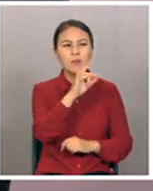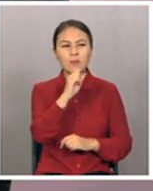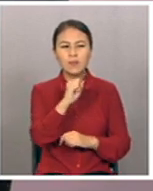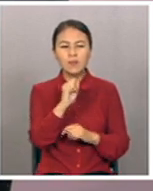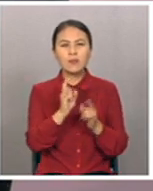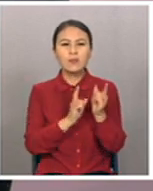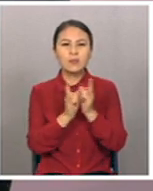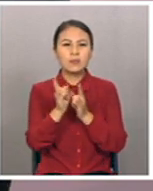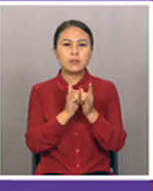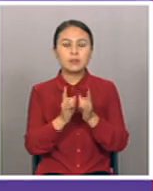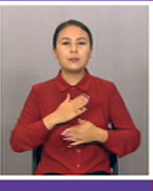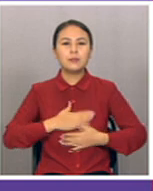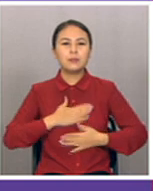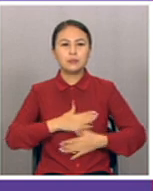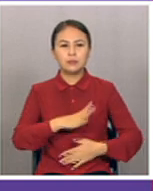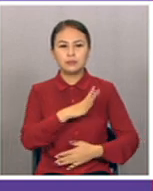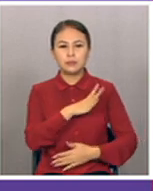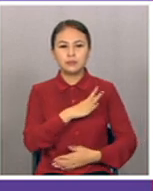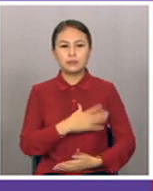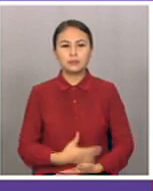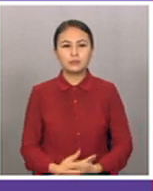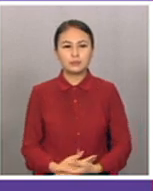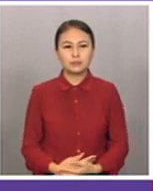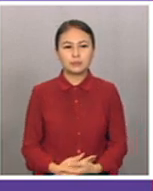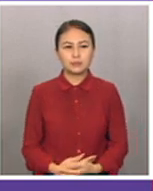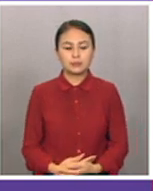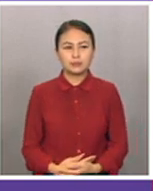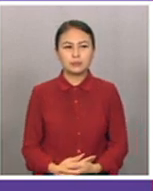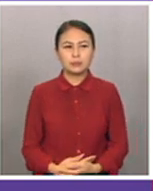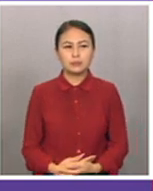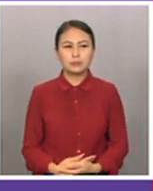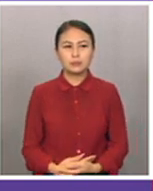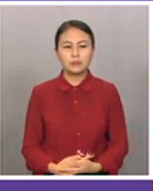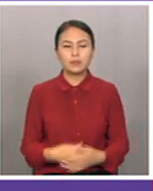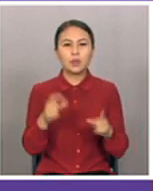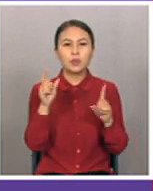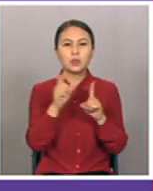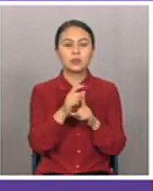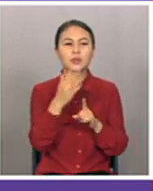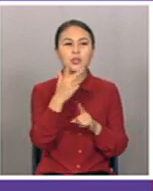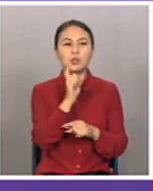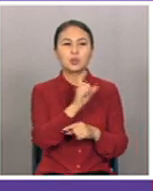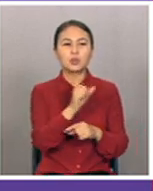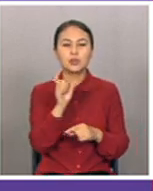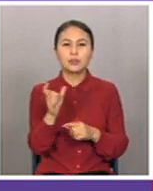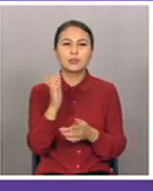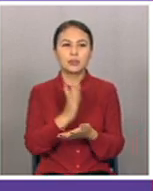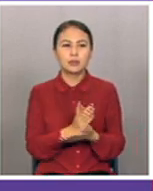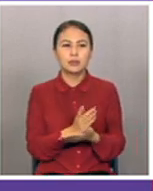Сара сабынмен жуынды. Сөйлем неше сөзден құралған?